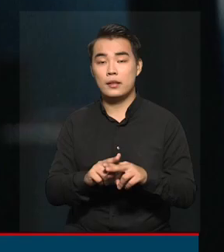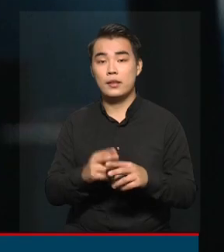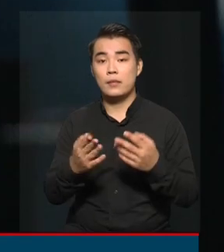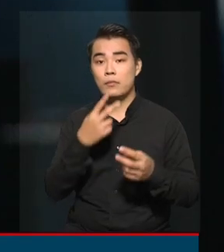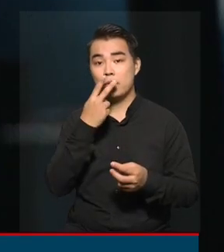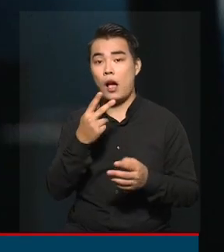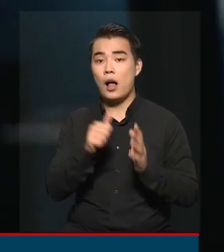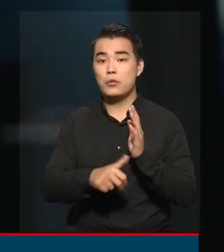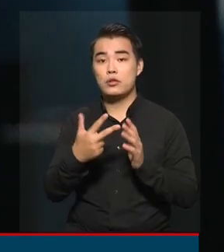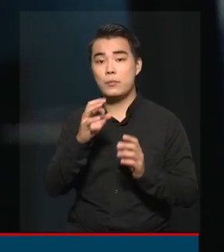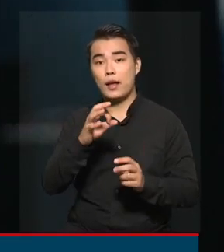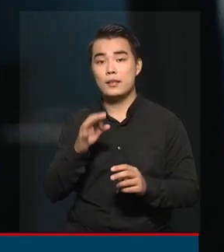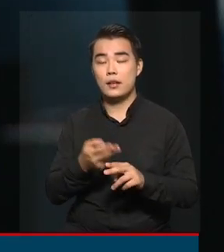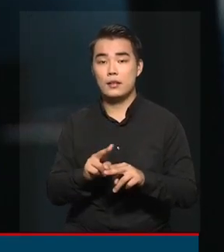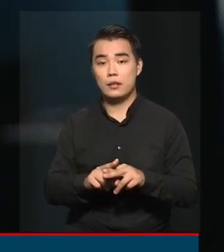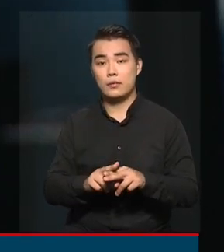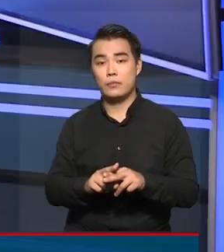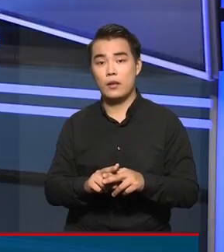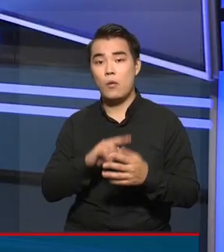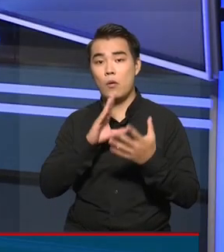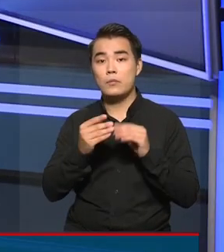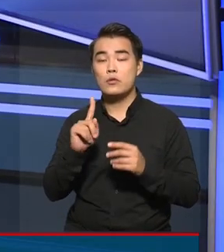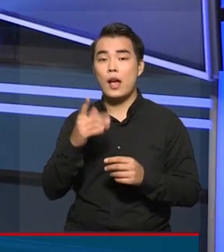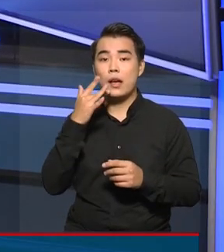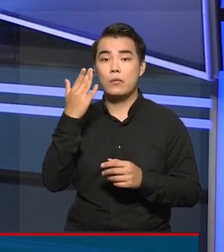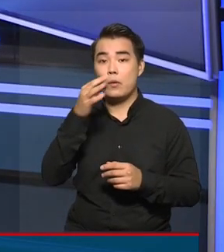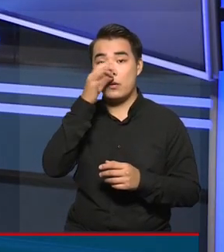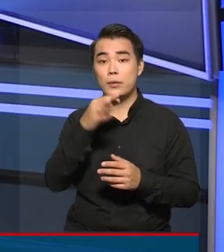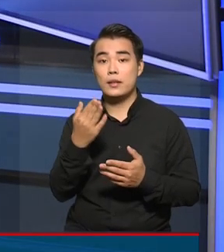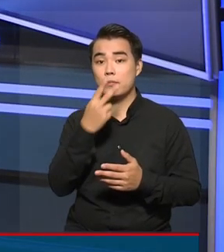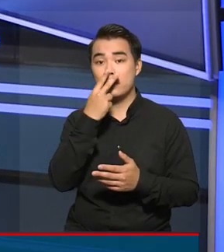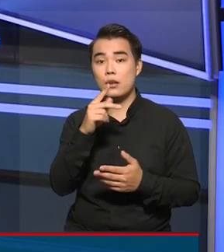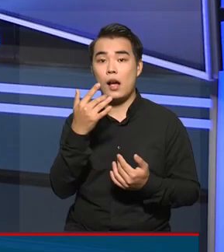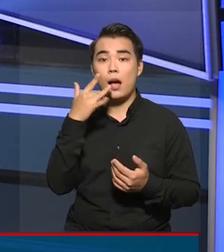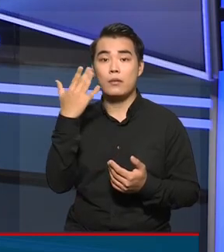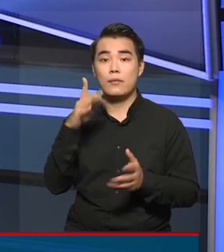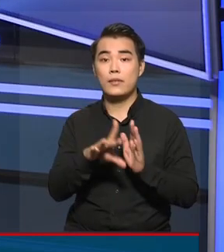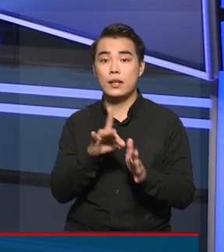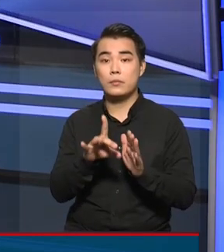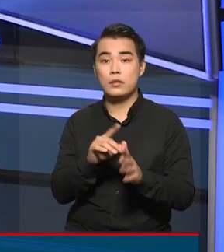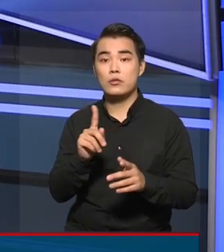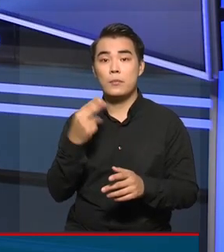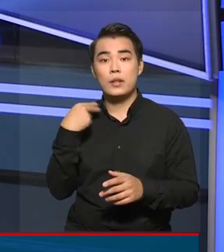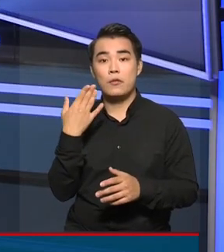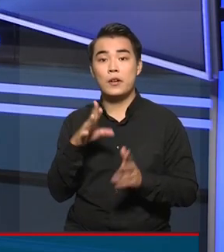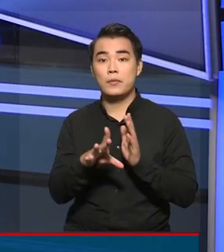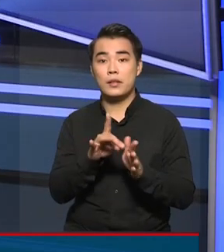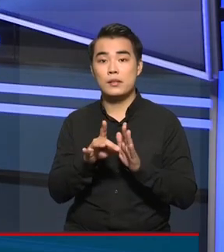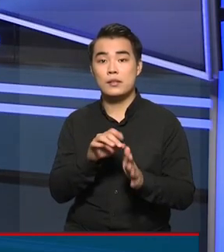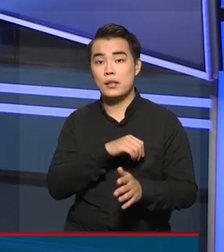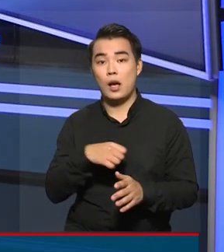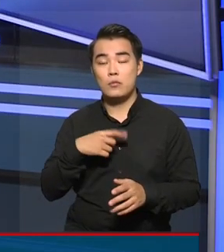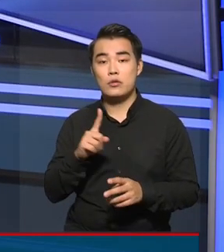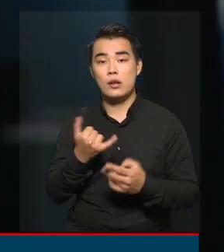енді 60% ол мысалы шетелдік тәжірибелерді көретін болсаң, шетелдік сайлауларда да президенттік сайлаулардың өздерінде де